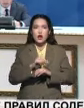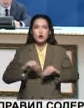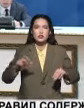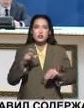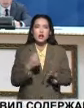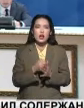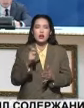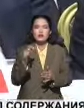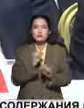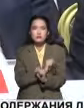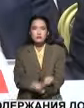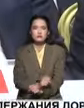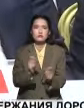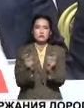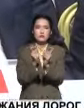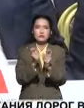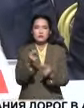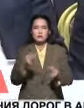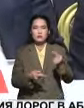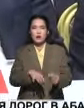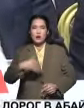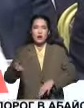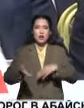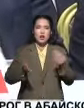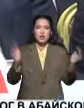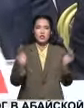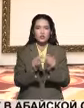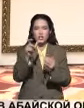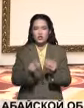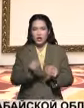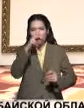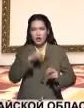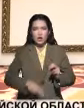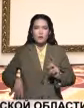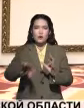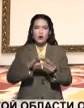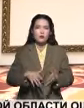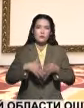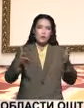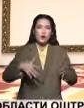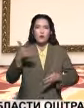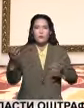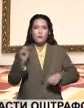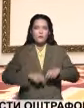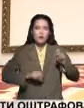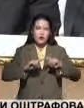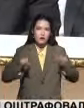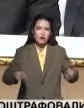эскалации, прекращении напряженности между конфликтующими сторонами, снижении человеческих потерь. Все это открывает большие возможности для восстановления нормальной